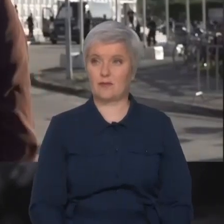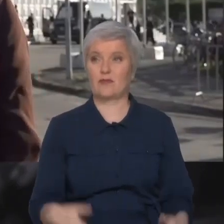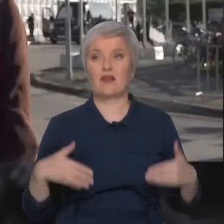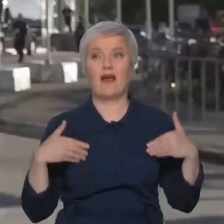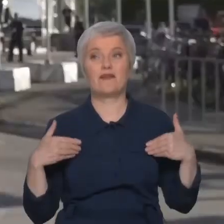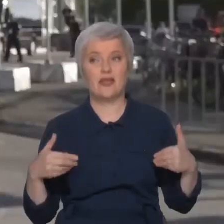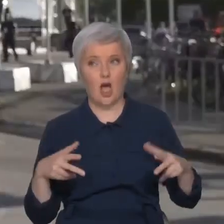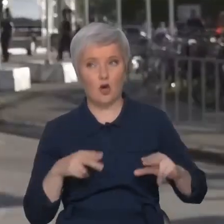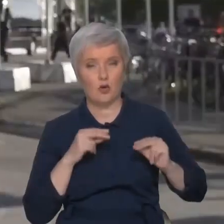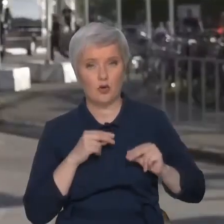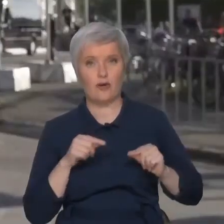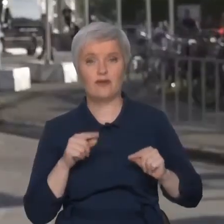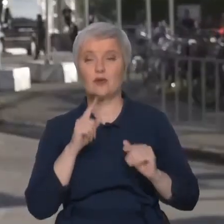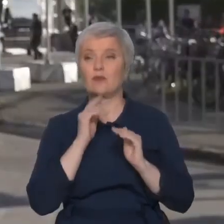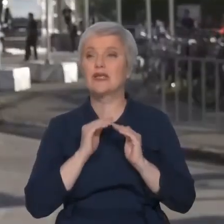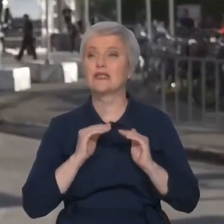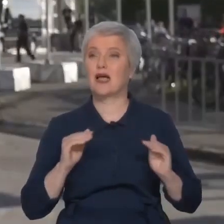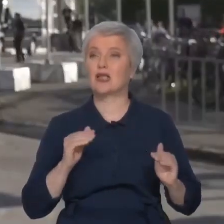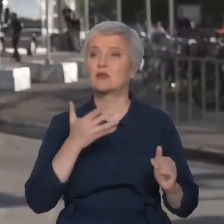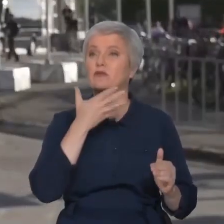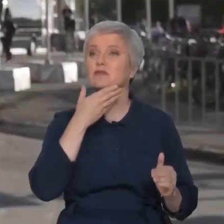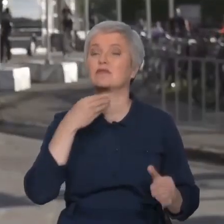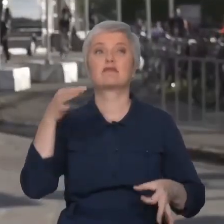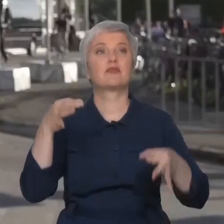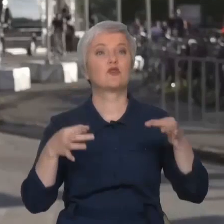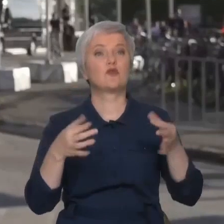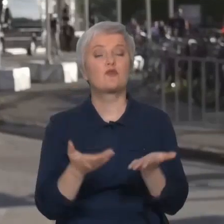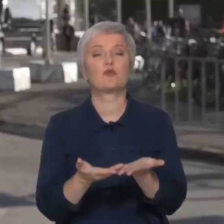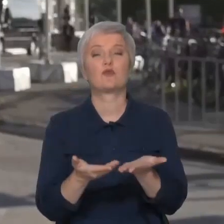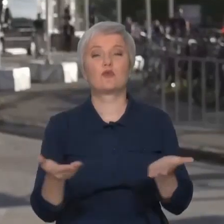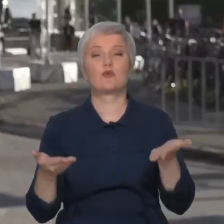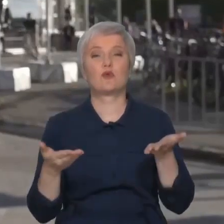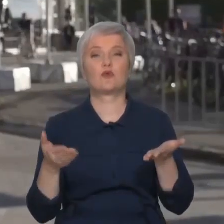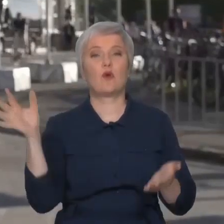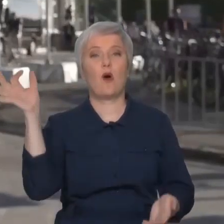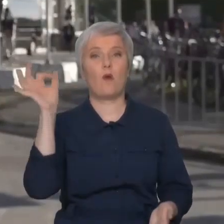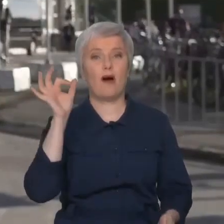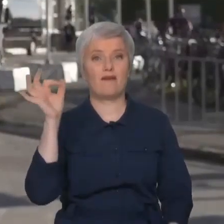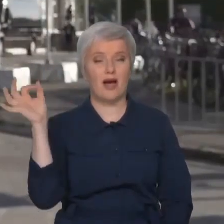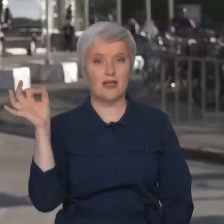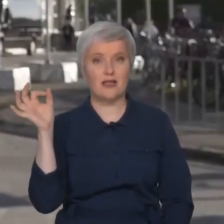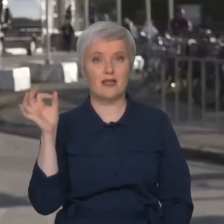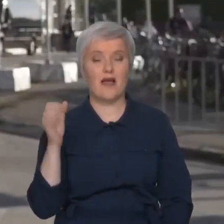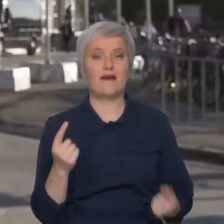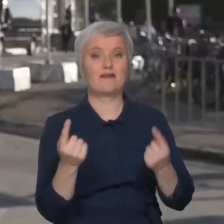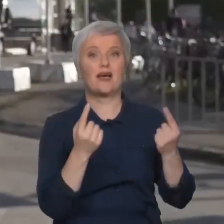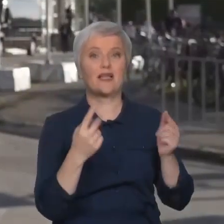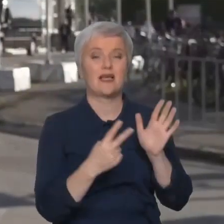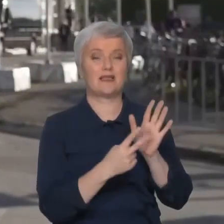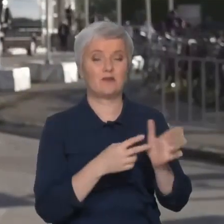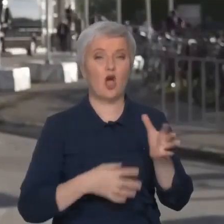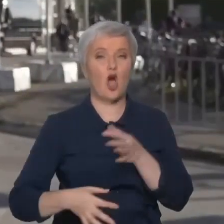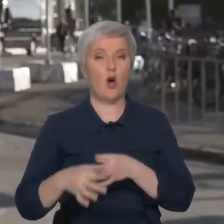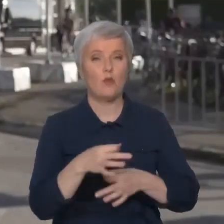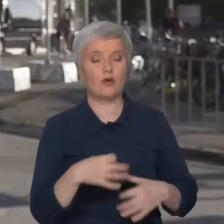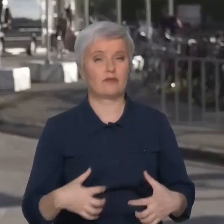Вітаю, колего. Ну, в цьому затишному живописному куточку Баварії Велика Сімка зараз обговорює зовсім іншу, як ви знаєте, гнітючу картину. У момент,